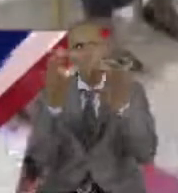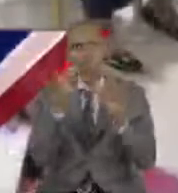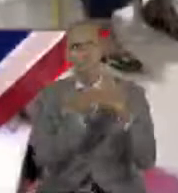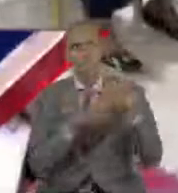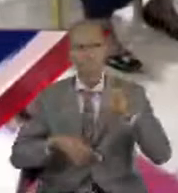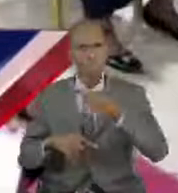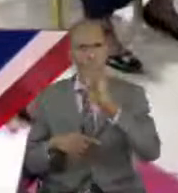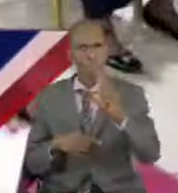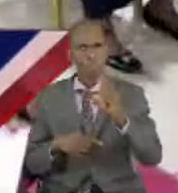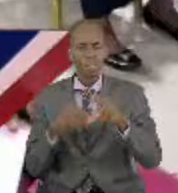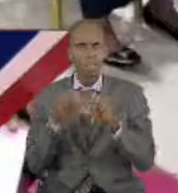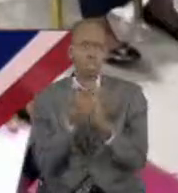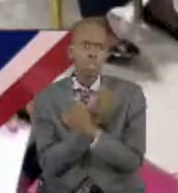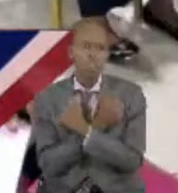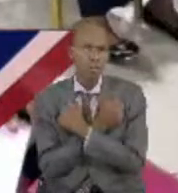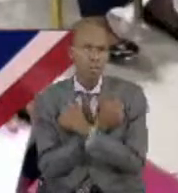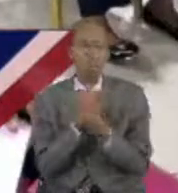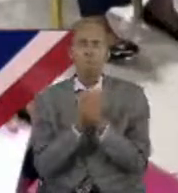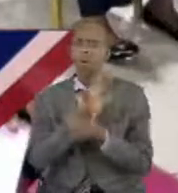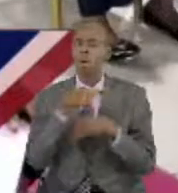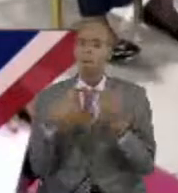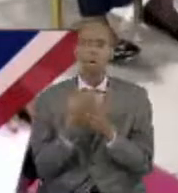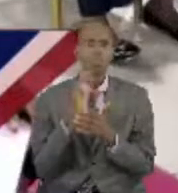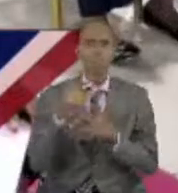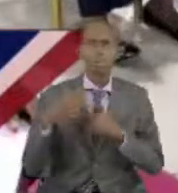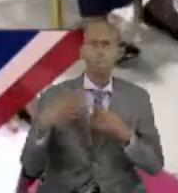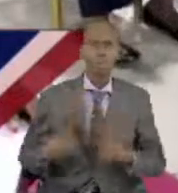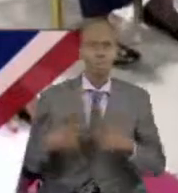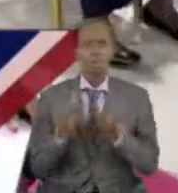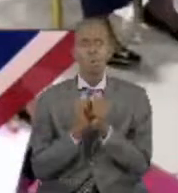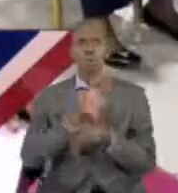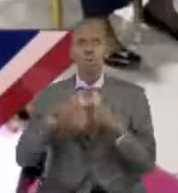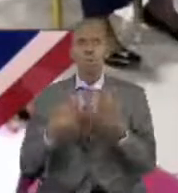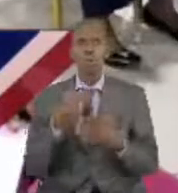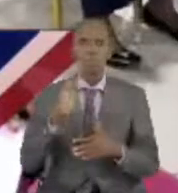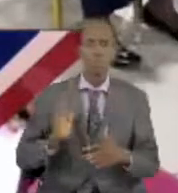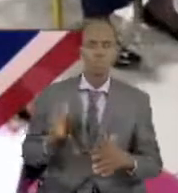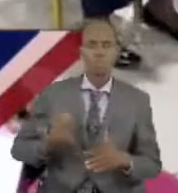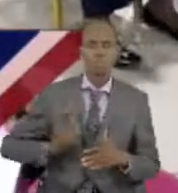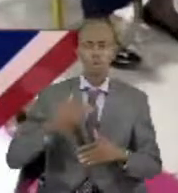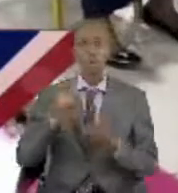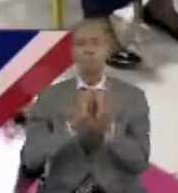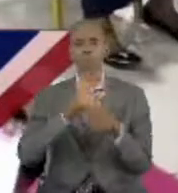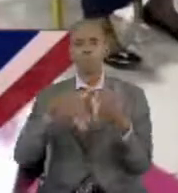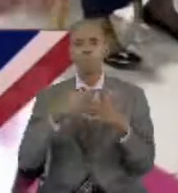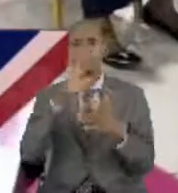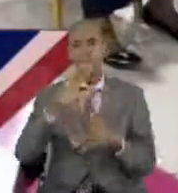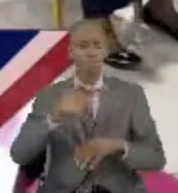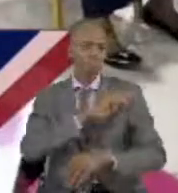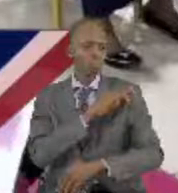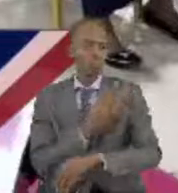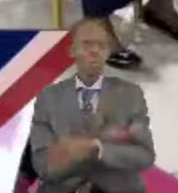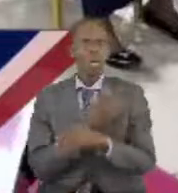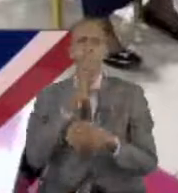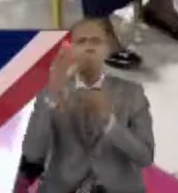servez le Seigneur dans l'amour, de tout votre cœur, de toute votre âme, de toute votre pensée? Est-ce que vous